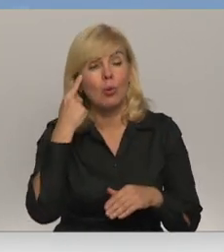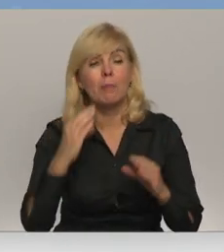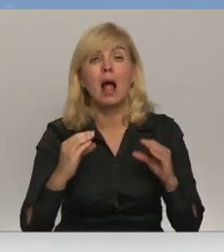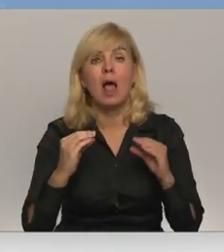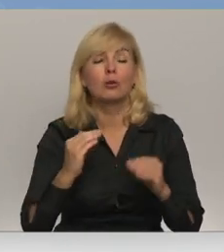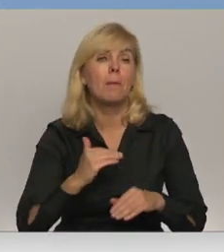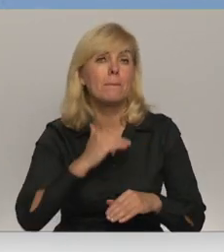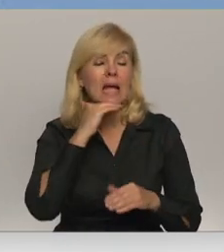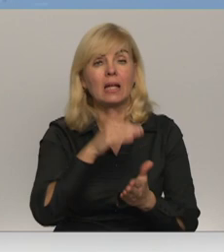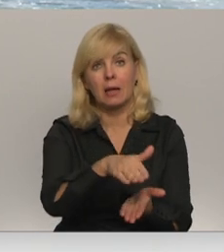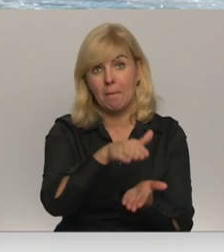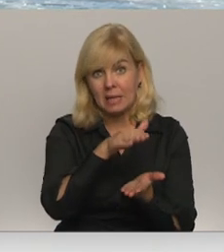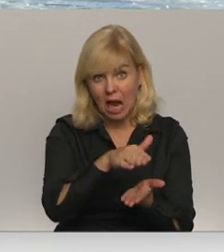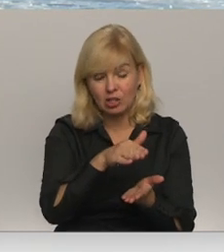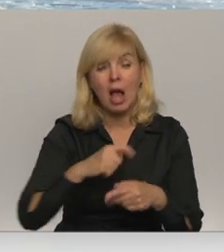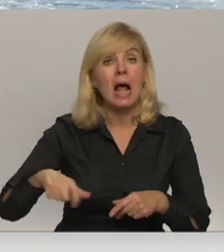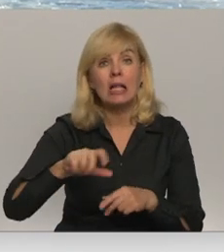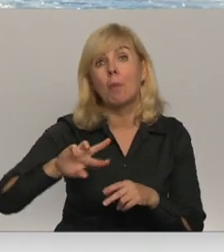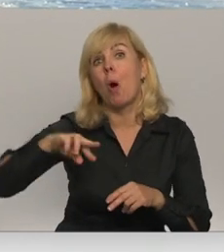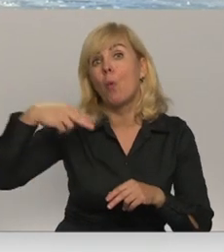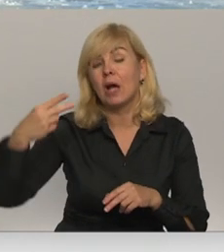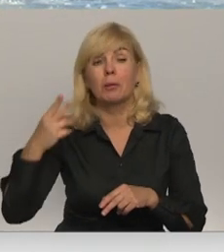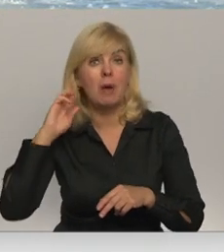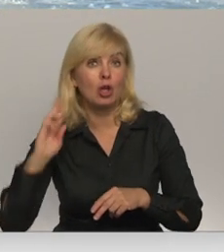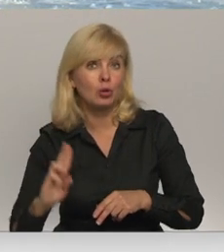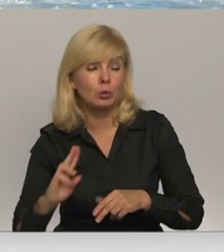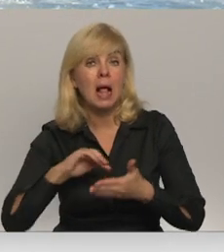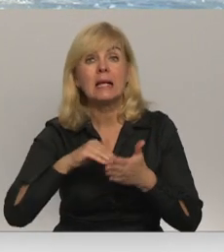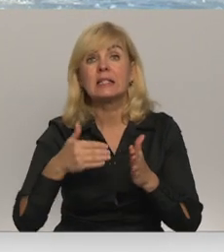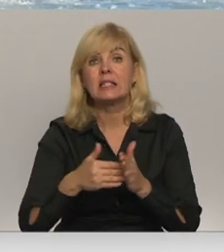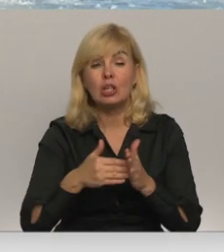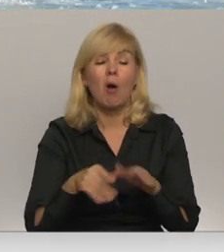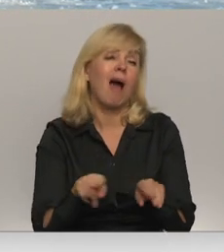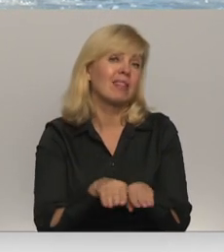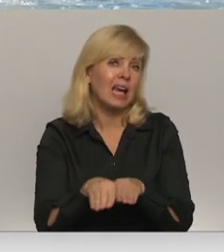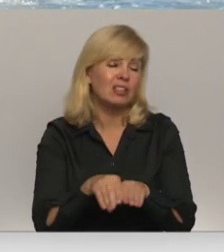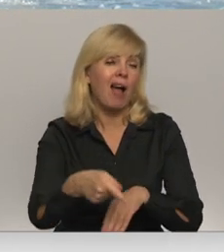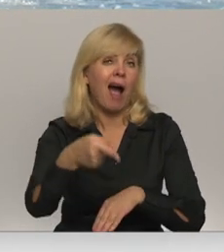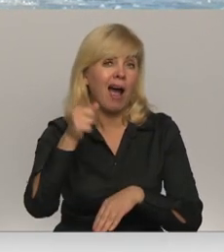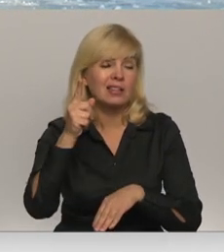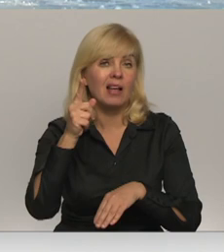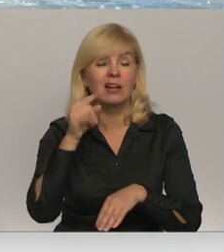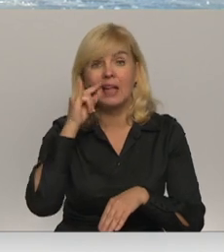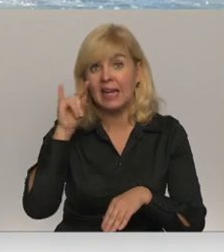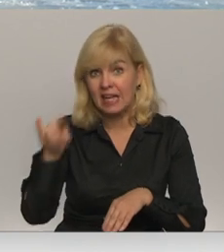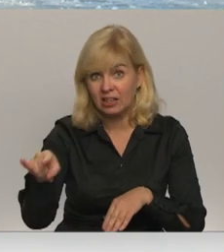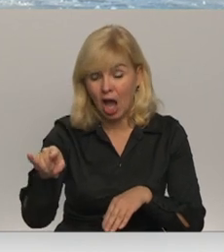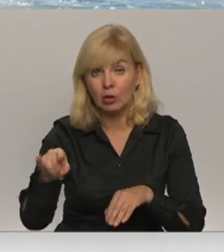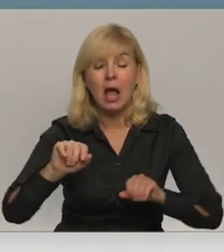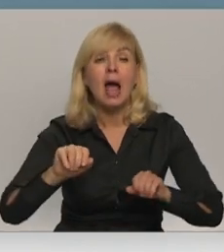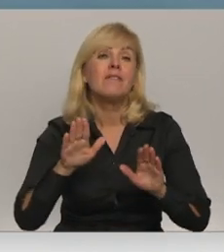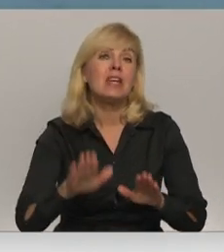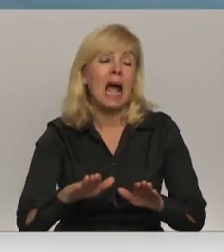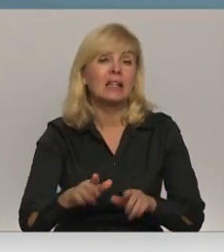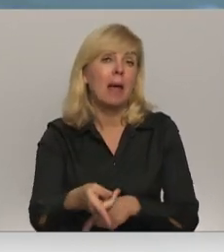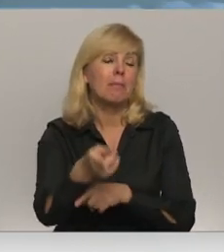esot pietiekami bies. Arī Lielupes otrā galā Jūrmalā situācija esot līdzīga. Aizliegumus ignorē gan vietējie ziemas